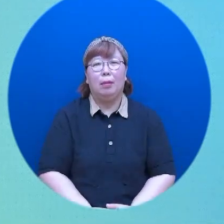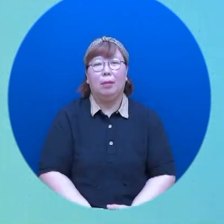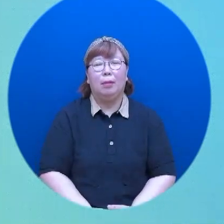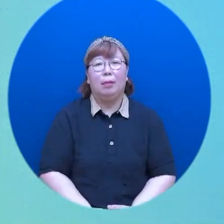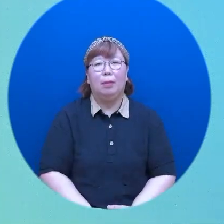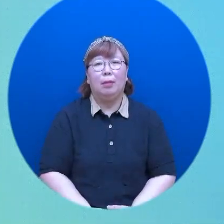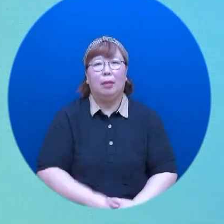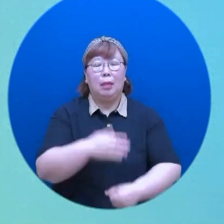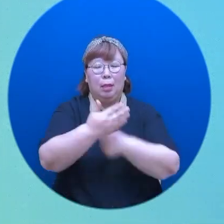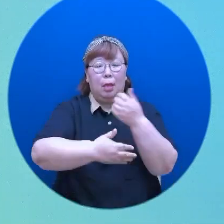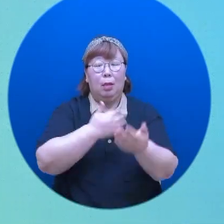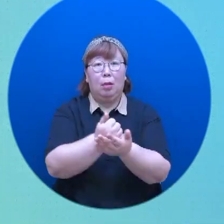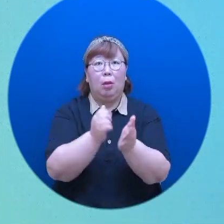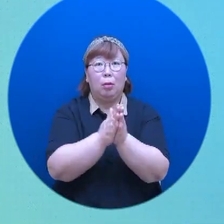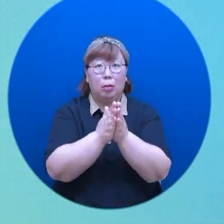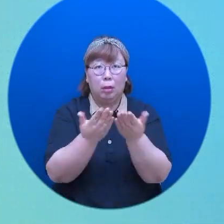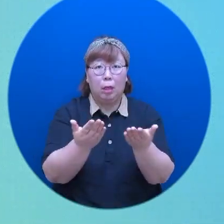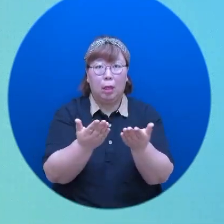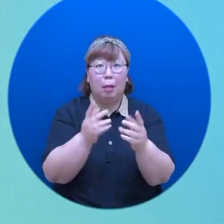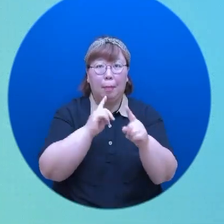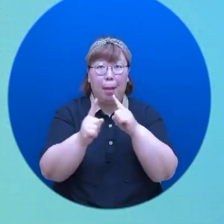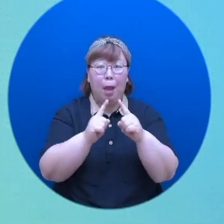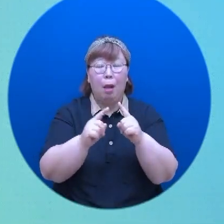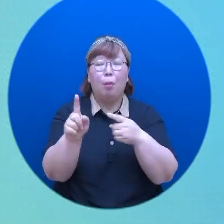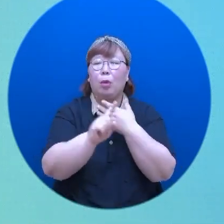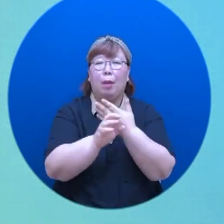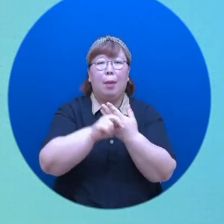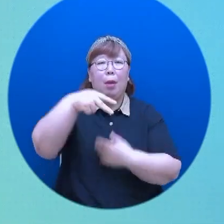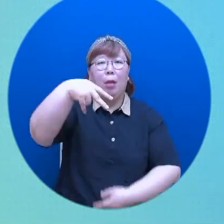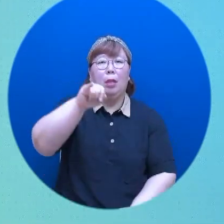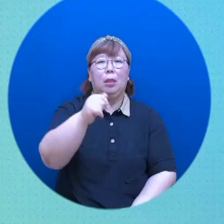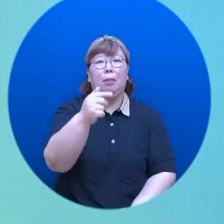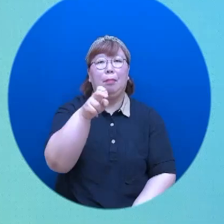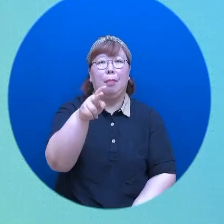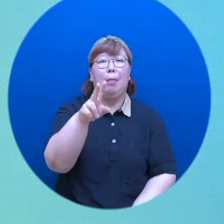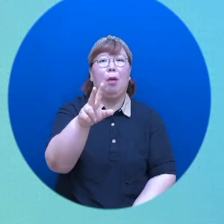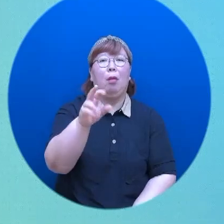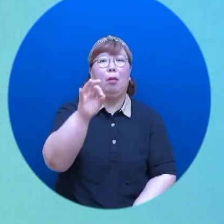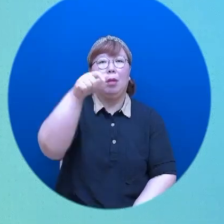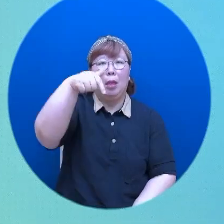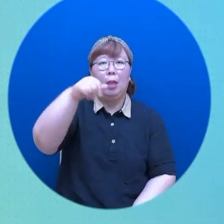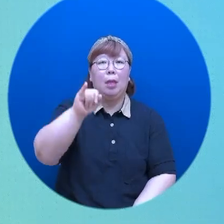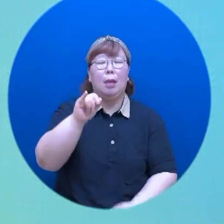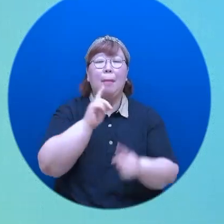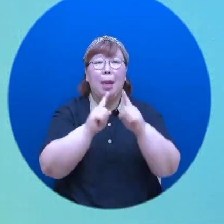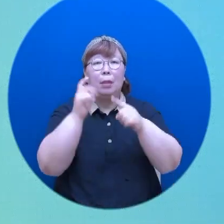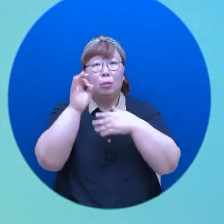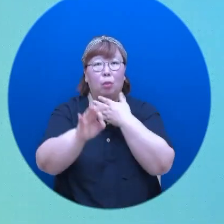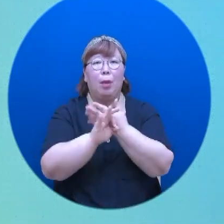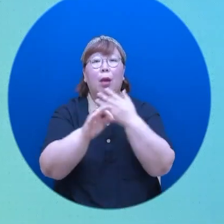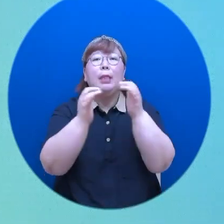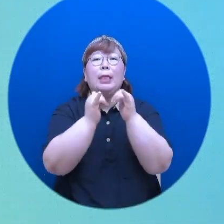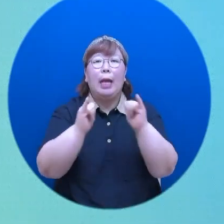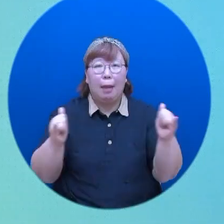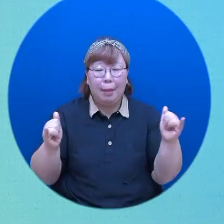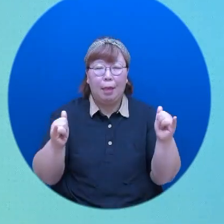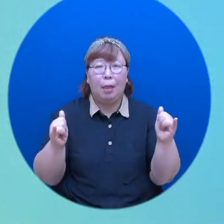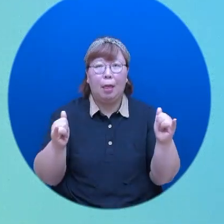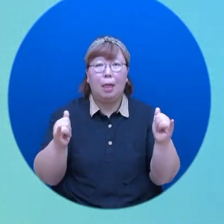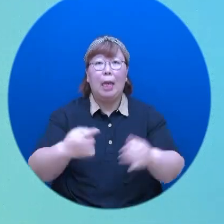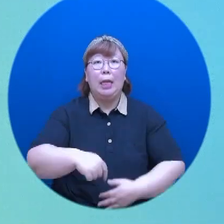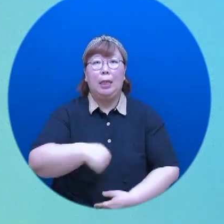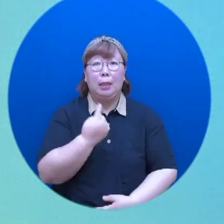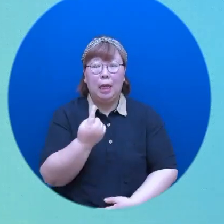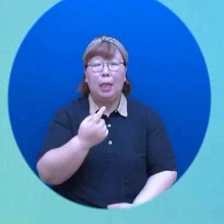성경은 이렇게 말합니다. 신명기 1장 31절 말씀이에요. 사람이